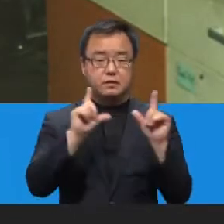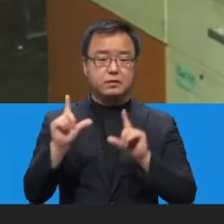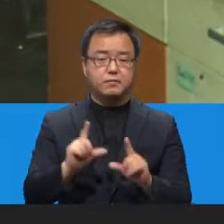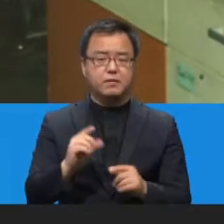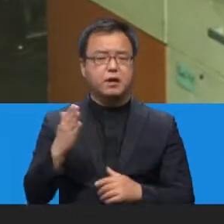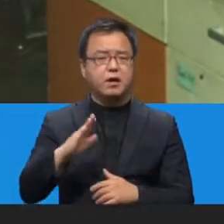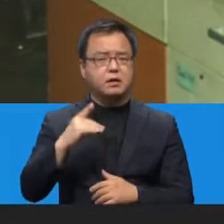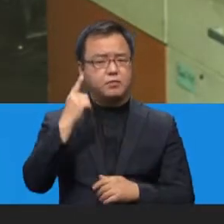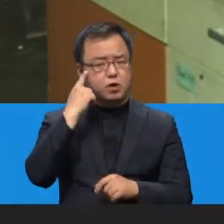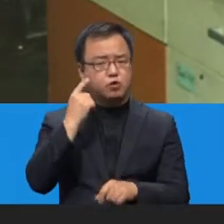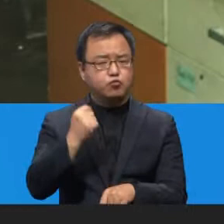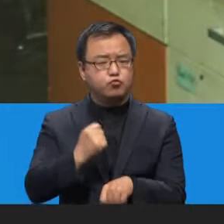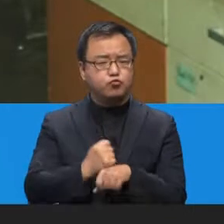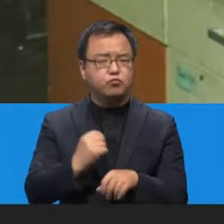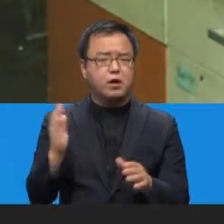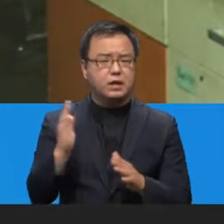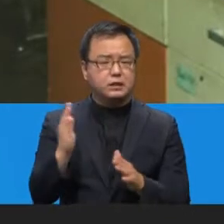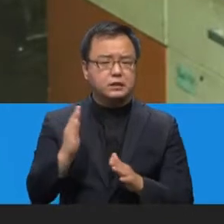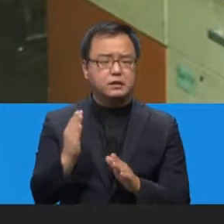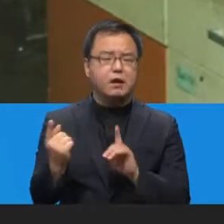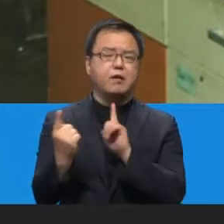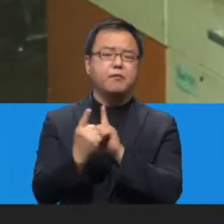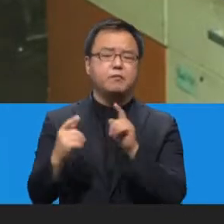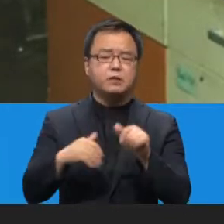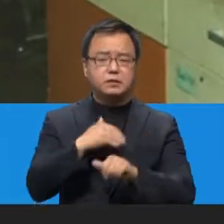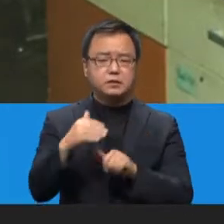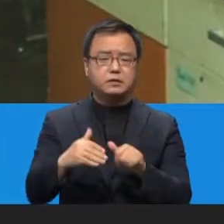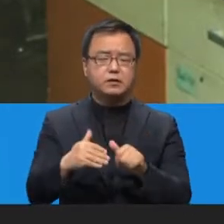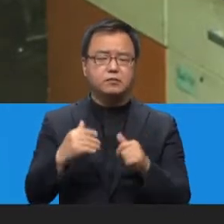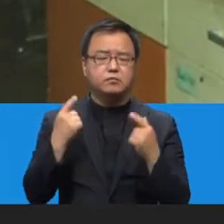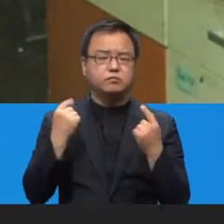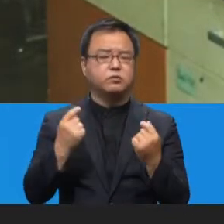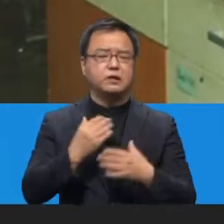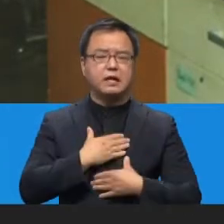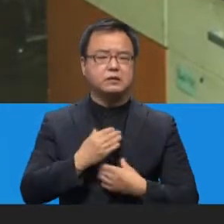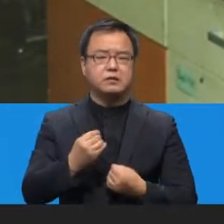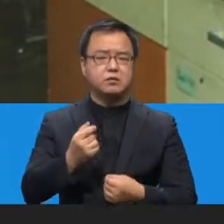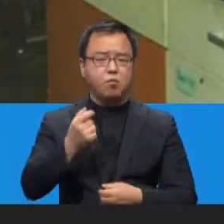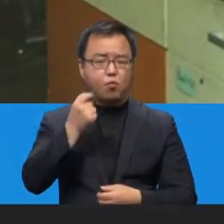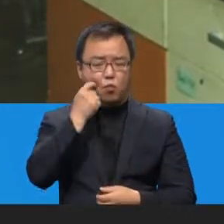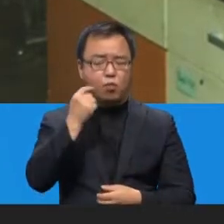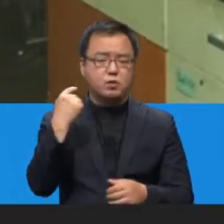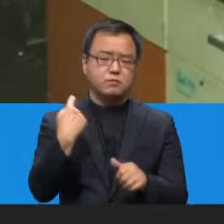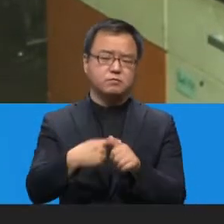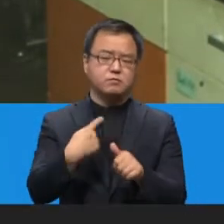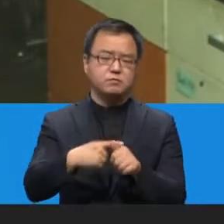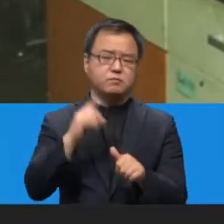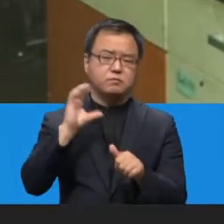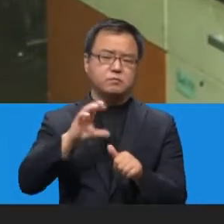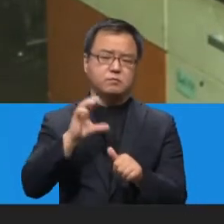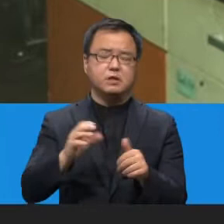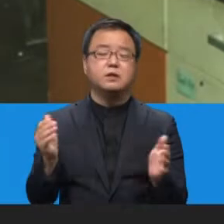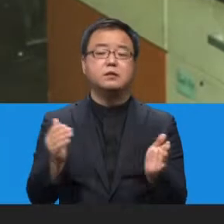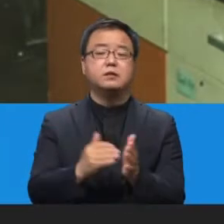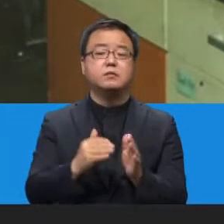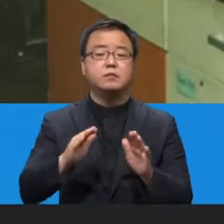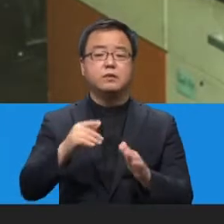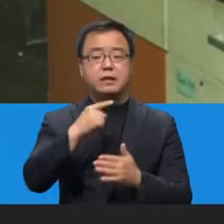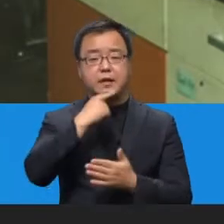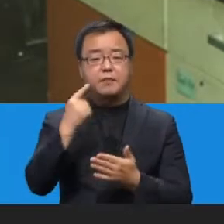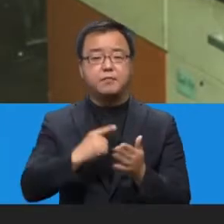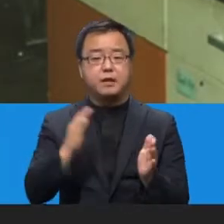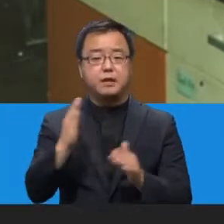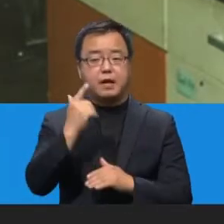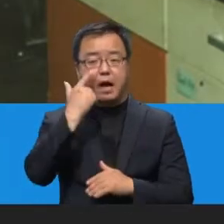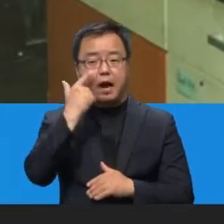연구원이 처한 연구 환경은 안전하지 못하다는 지적이 오늘 국정감사장에서도 나왔습니다. 피해 학생의 아버지